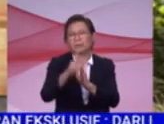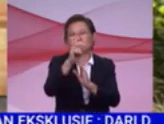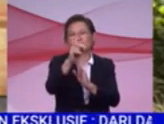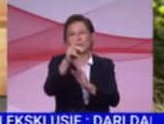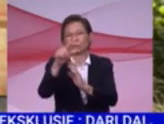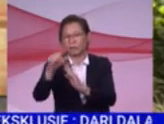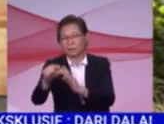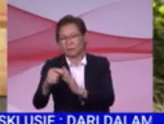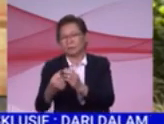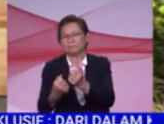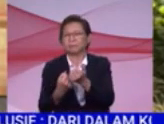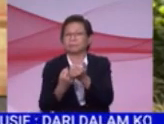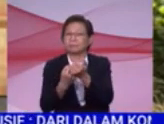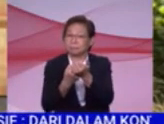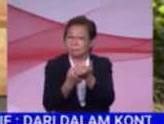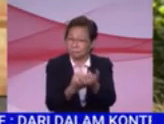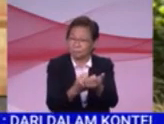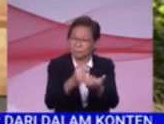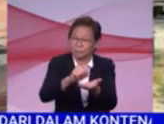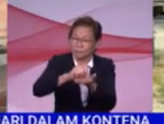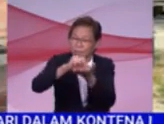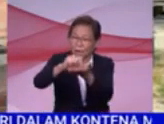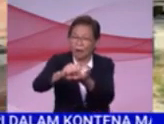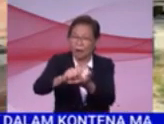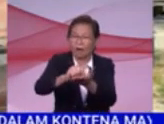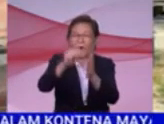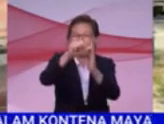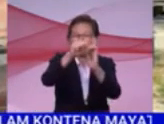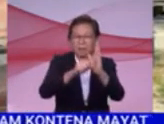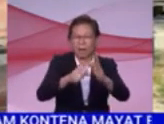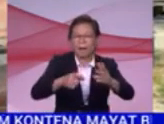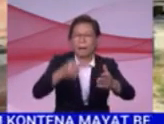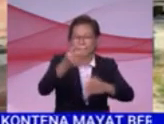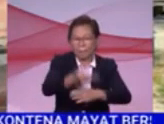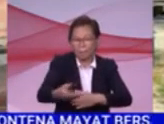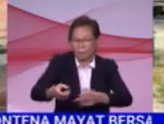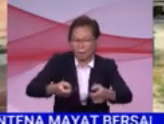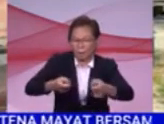kilogram bersubsidi. Kes disiasat di bawah Akta Bekalan Kawalan 1961.